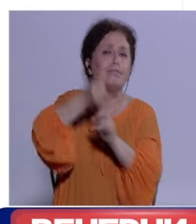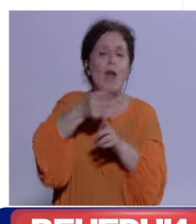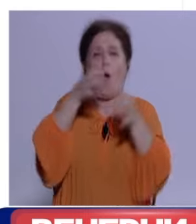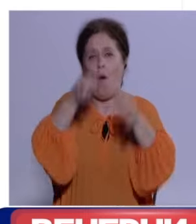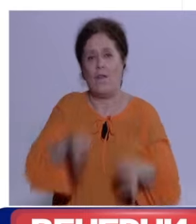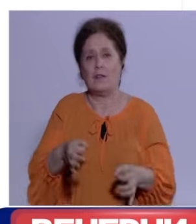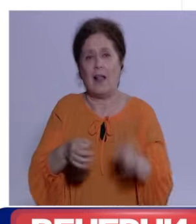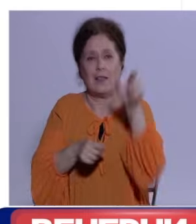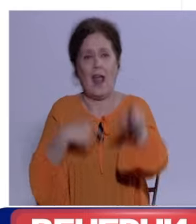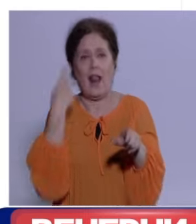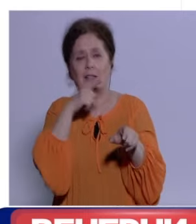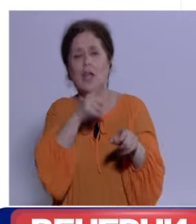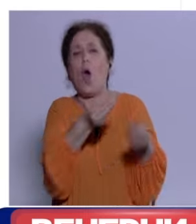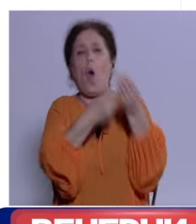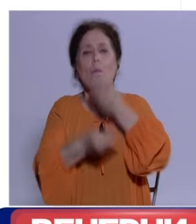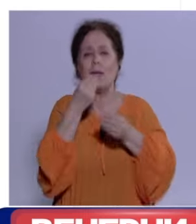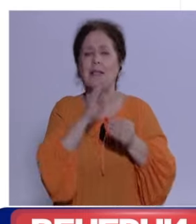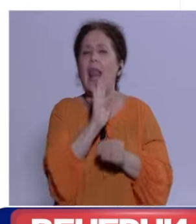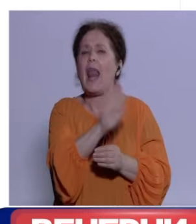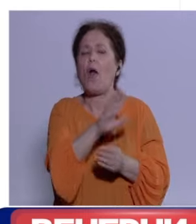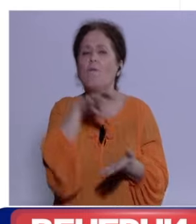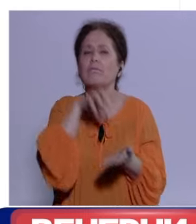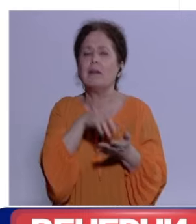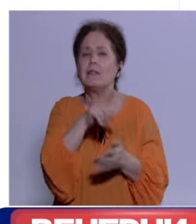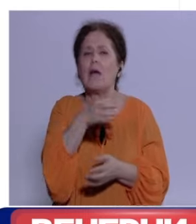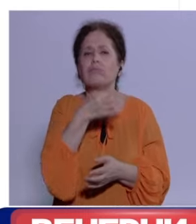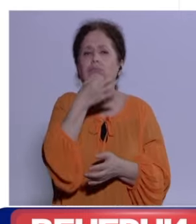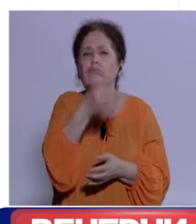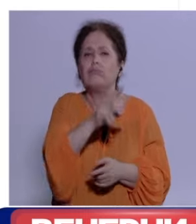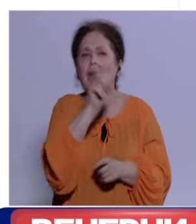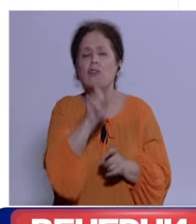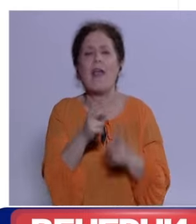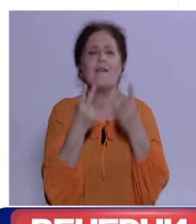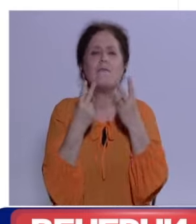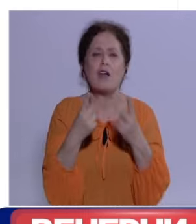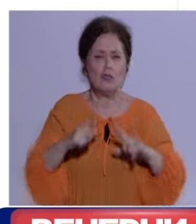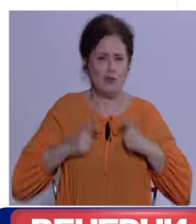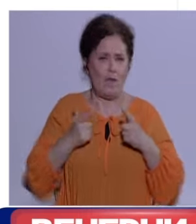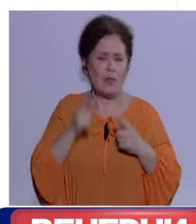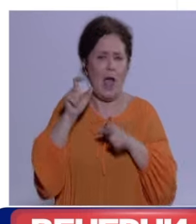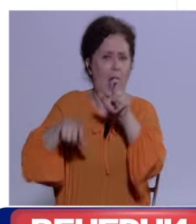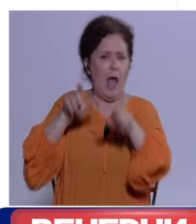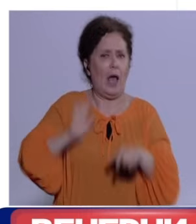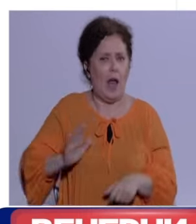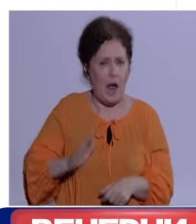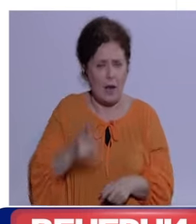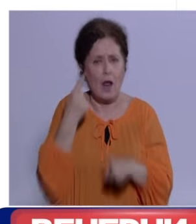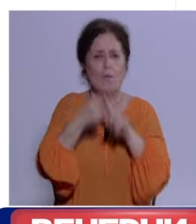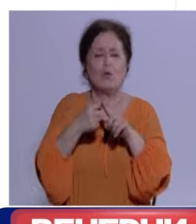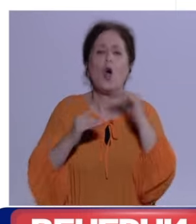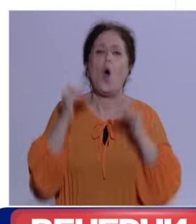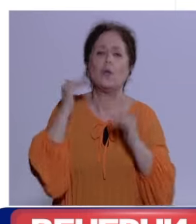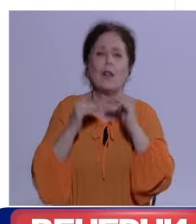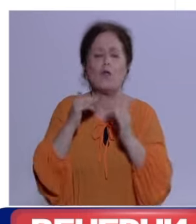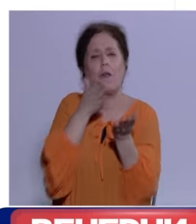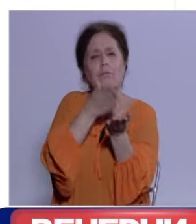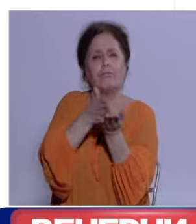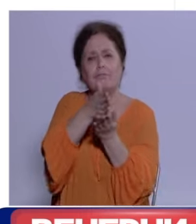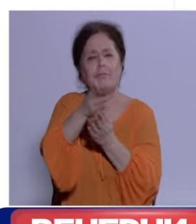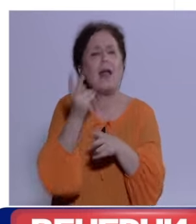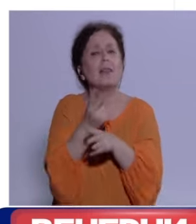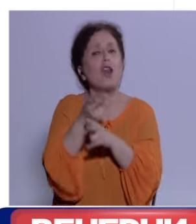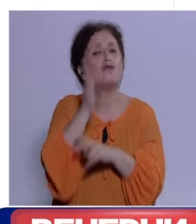официјалните лица да ја објаснат својата позиција за прашања кои се важни за животите на граѓаните и за одредување на текот на